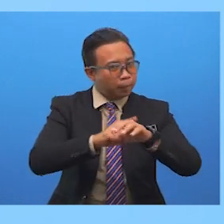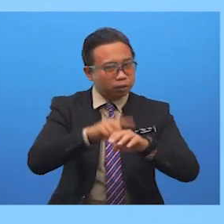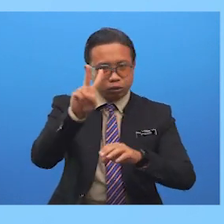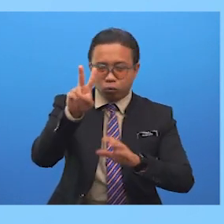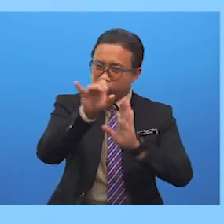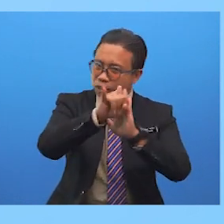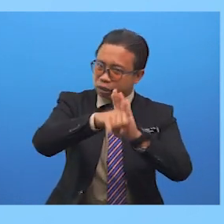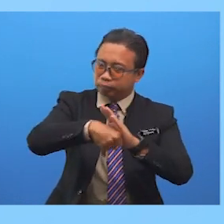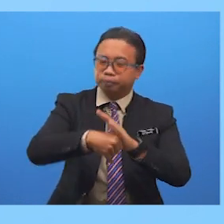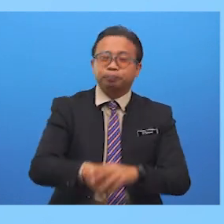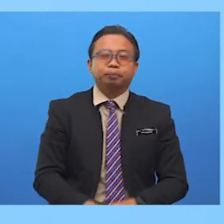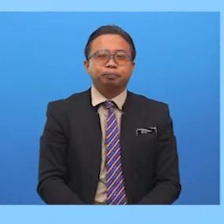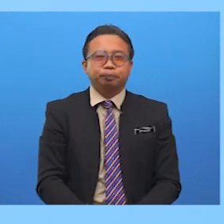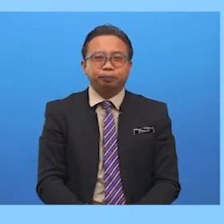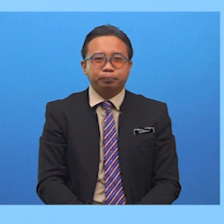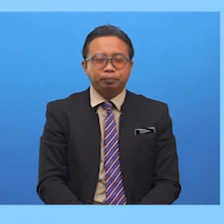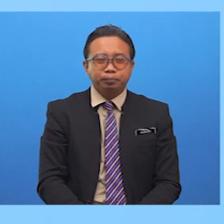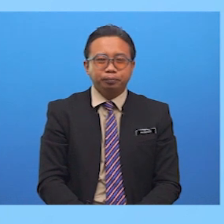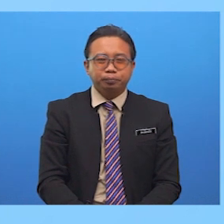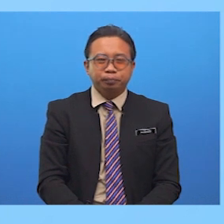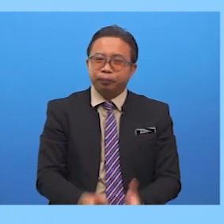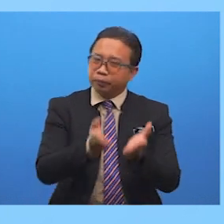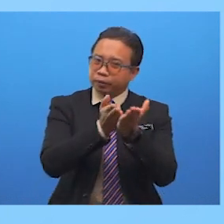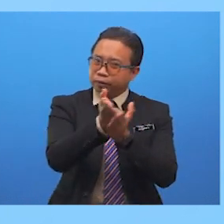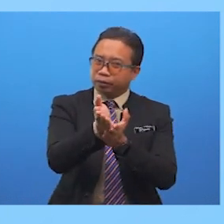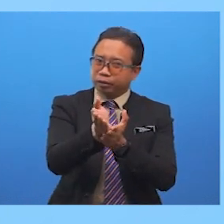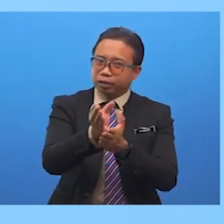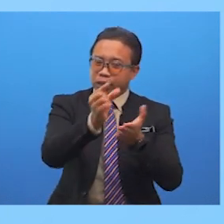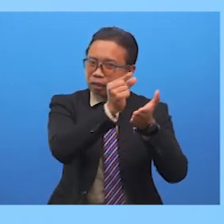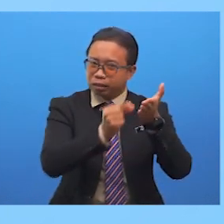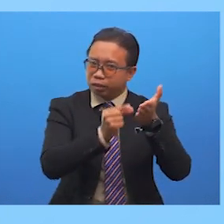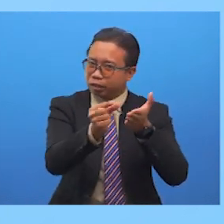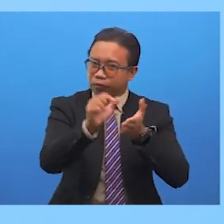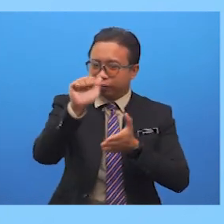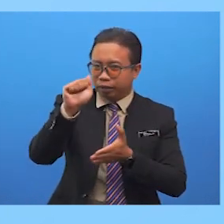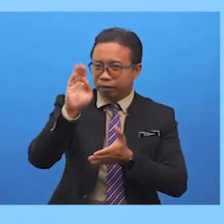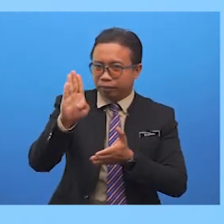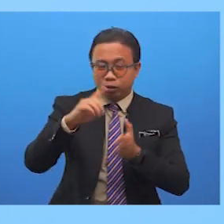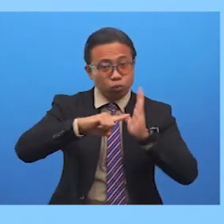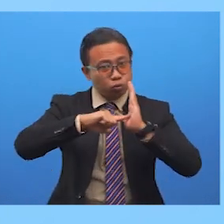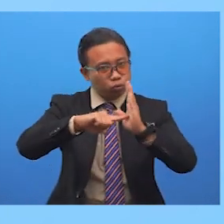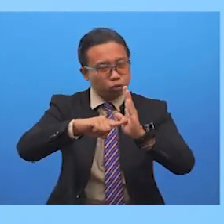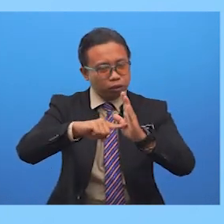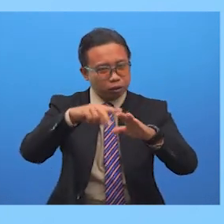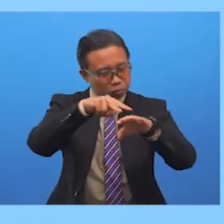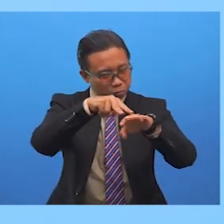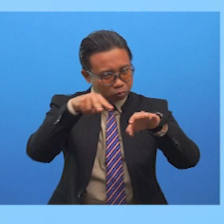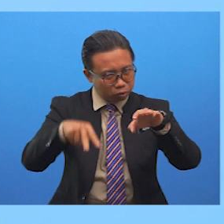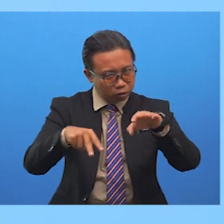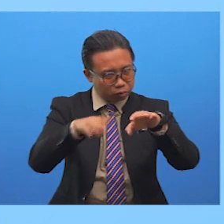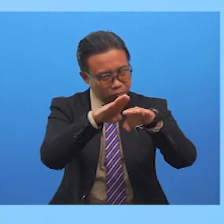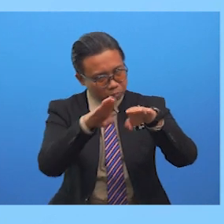jam yang seterusnya grave big menunjukkan kecenderungan